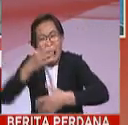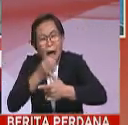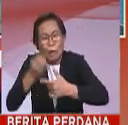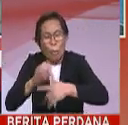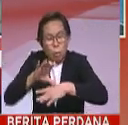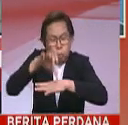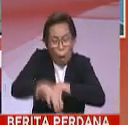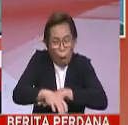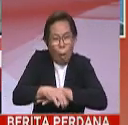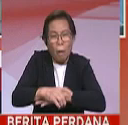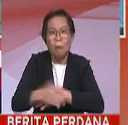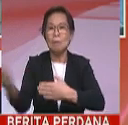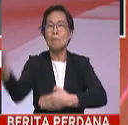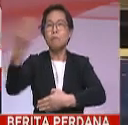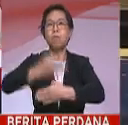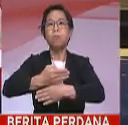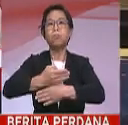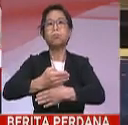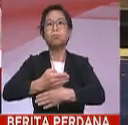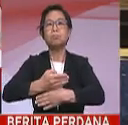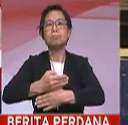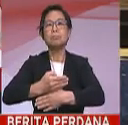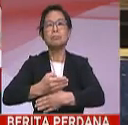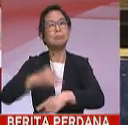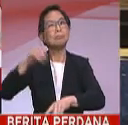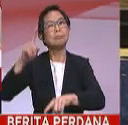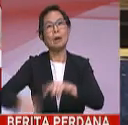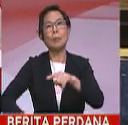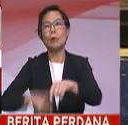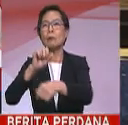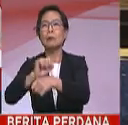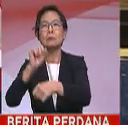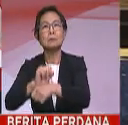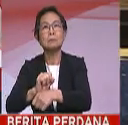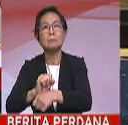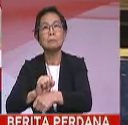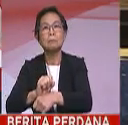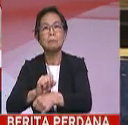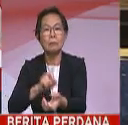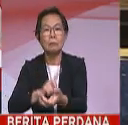terpaksa menjalani arahan kuarantin dan tidak dapat bertugas.